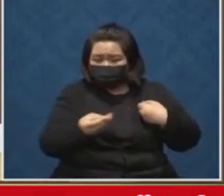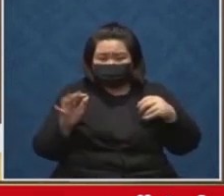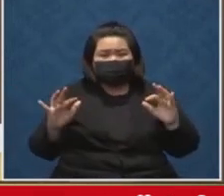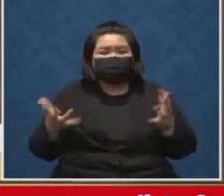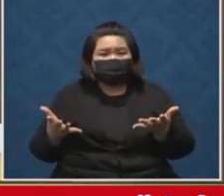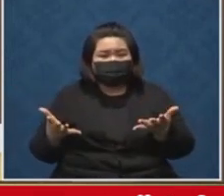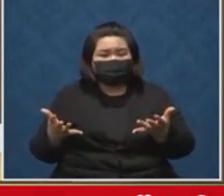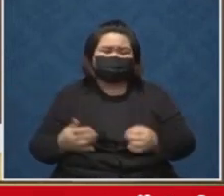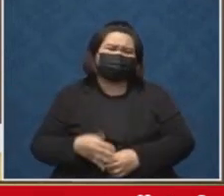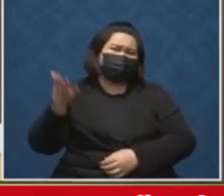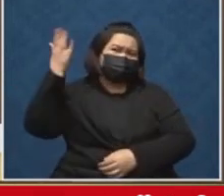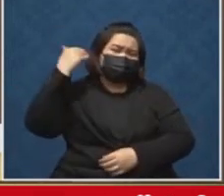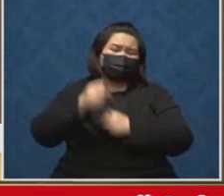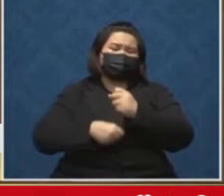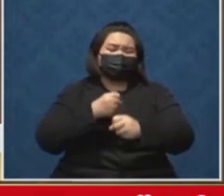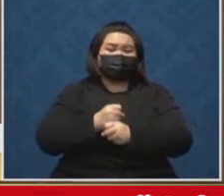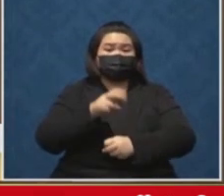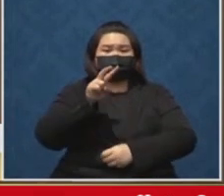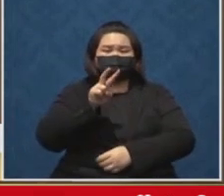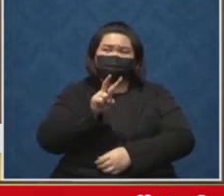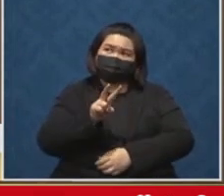งขึ้นตั้งแต่